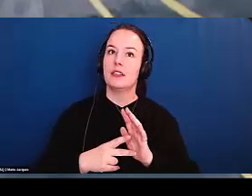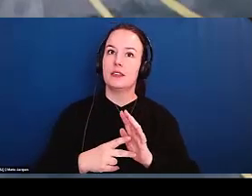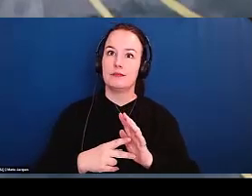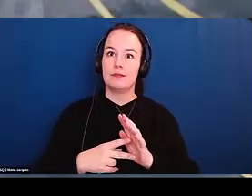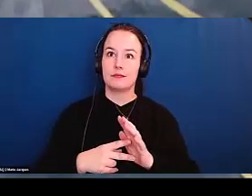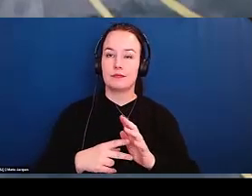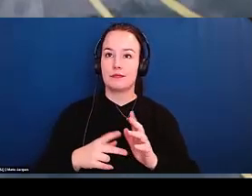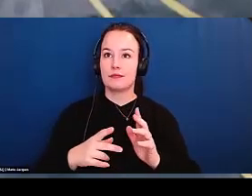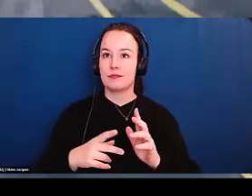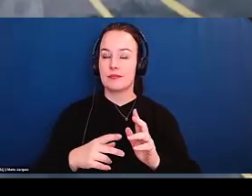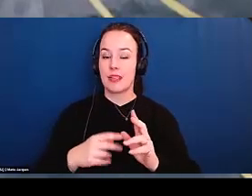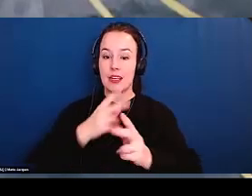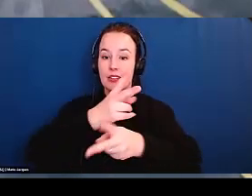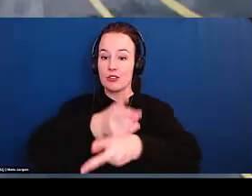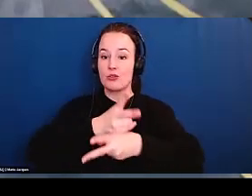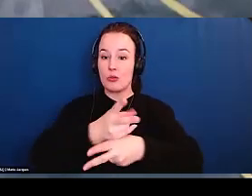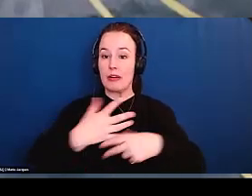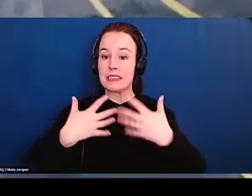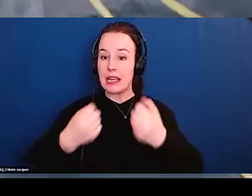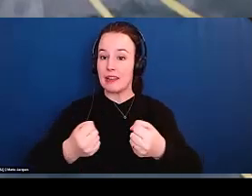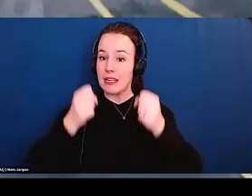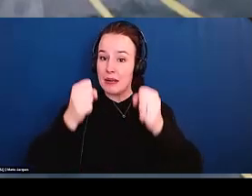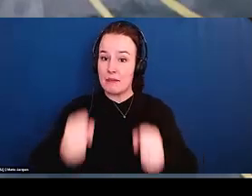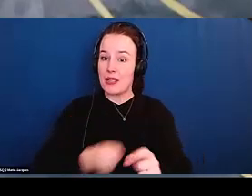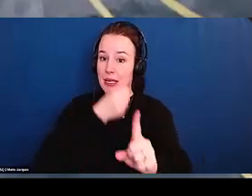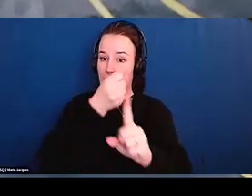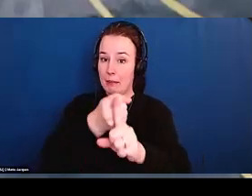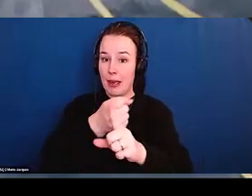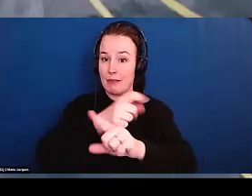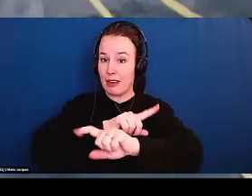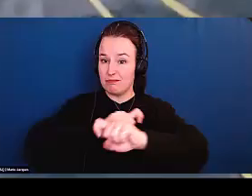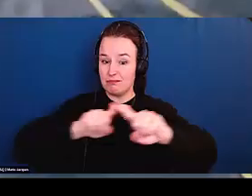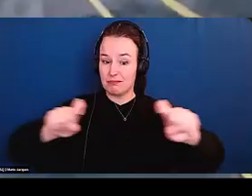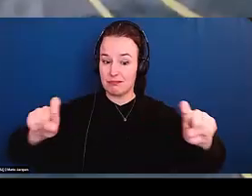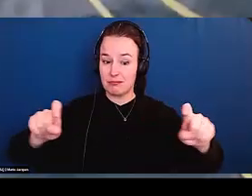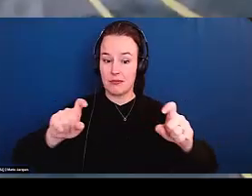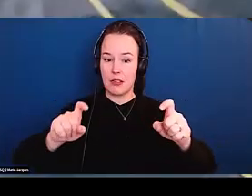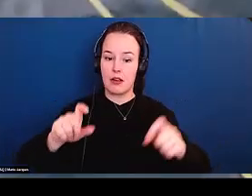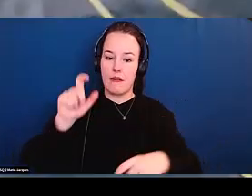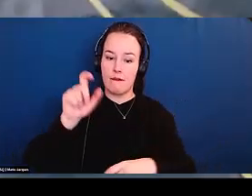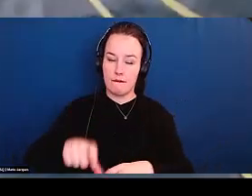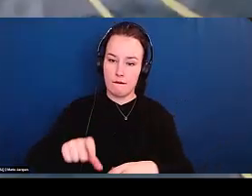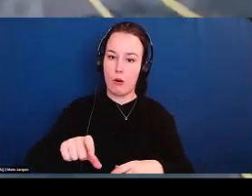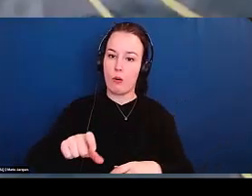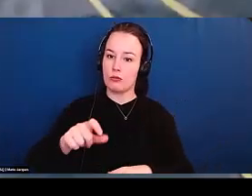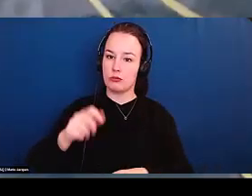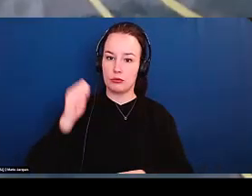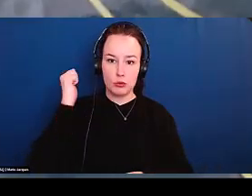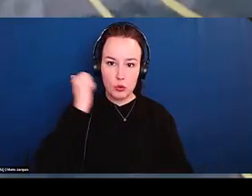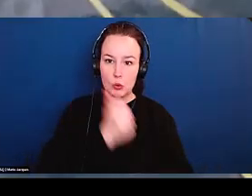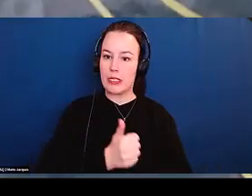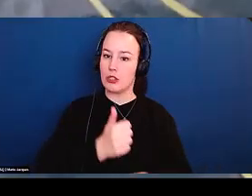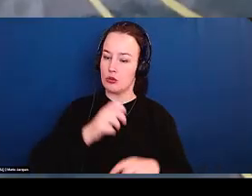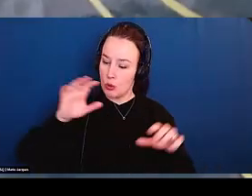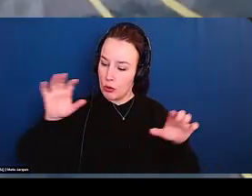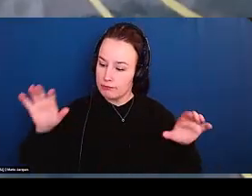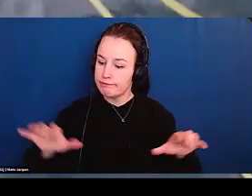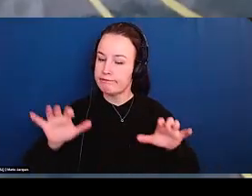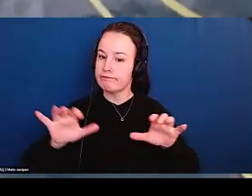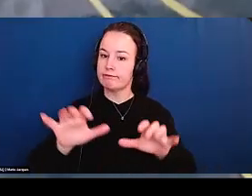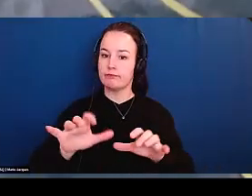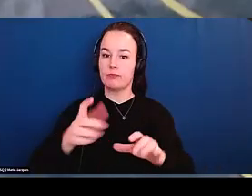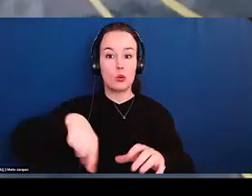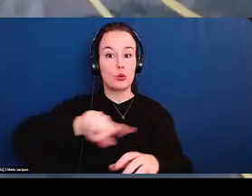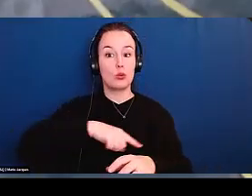peuvent affecter les personnes de différentes manières. Donc, il faut vraiment reconnaître tous les jours que le travail que nous